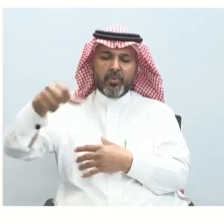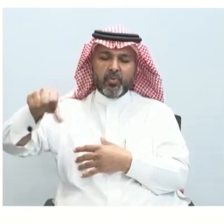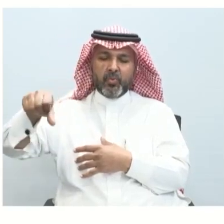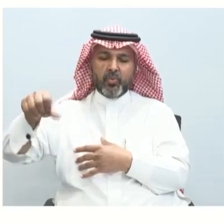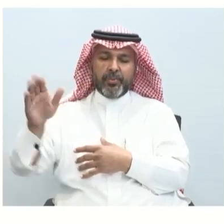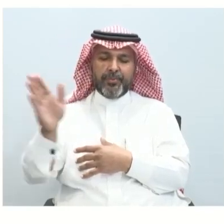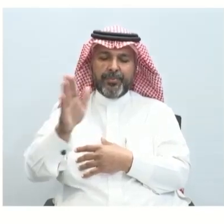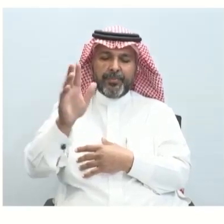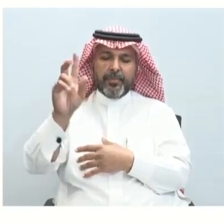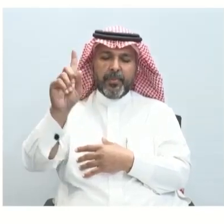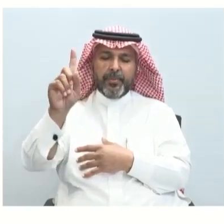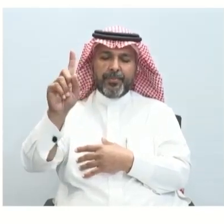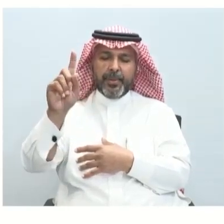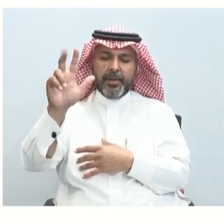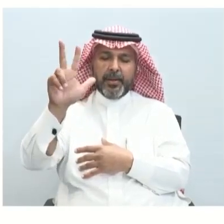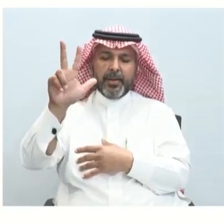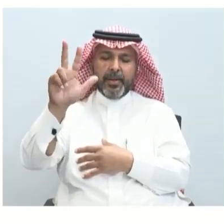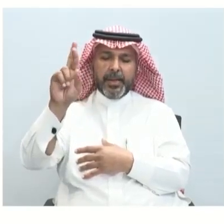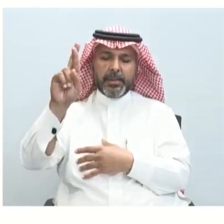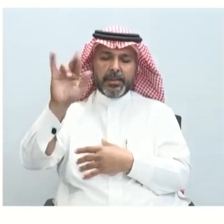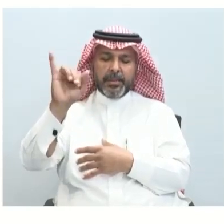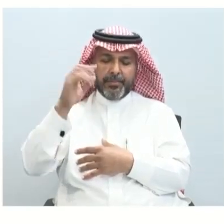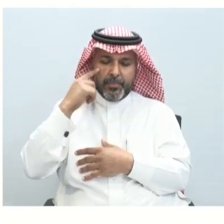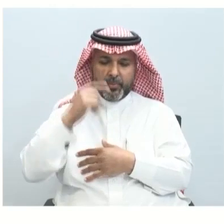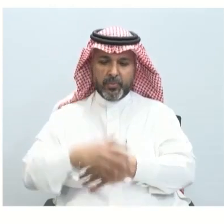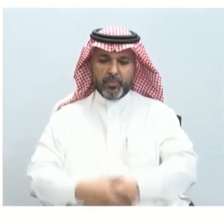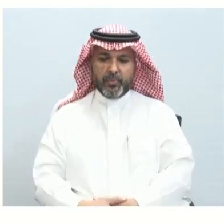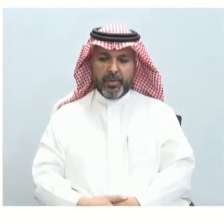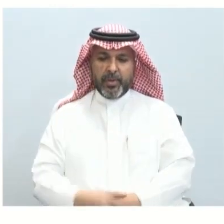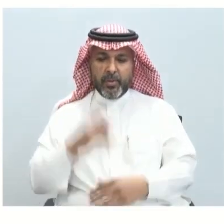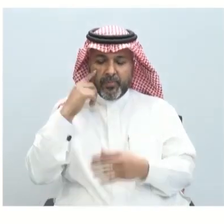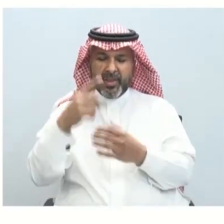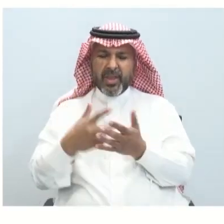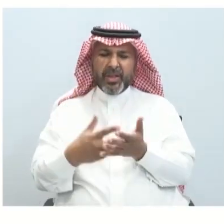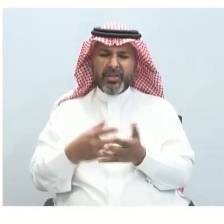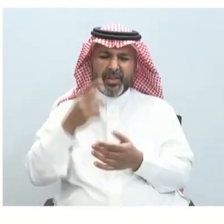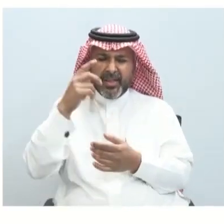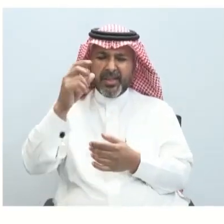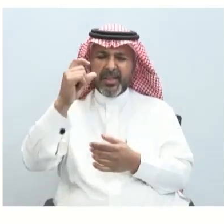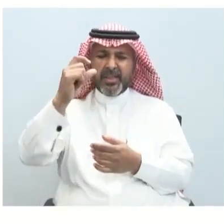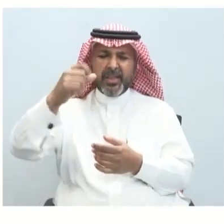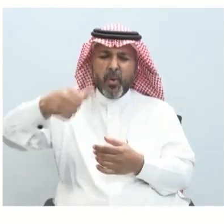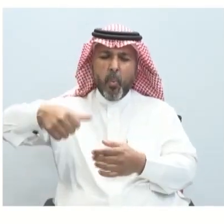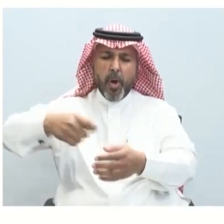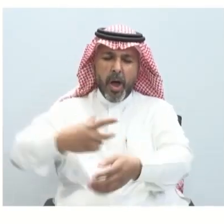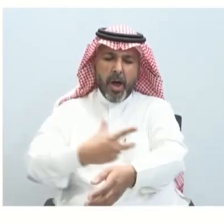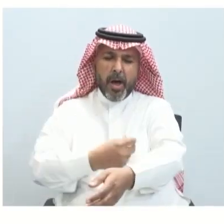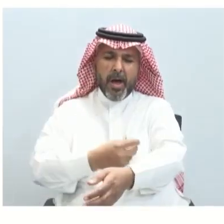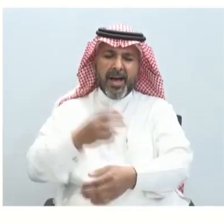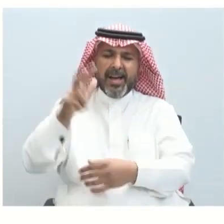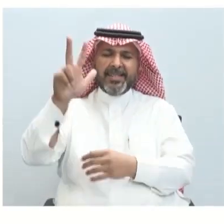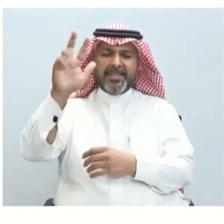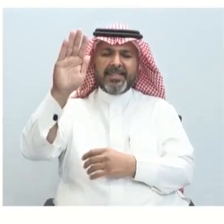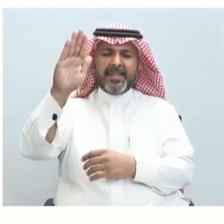في سؤال 22 يتداخل دواء السرطان في بلاستين مع عمليه بناء الانيبيبات الدقيقه في عمليه